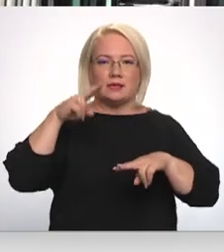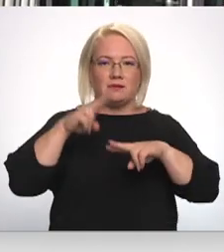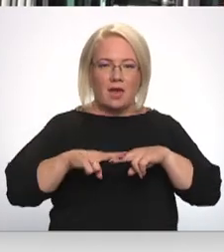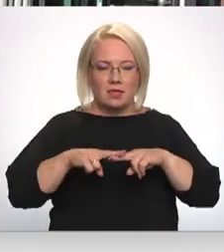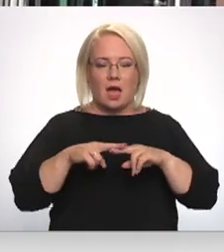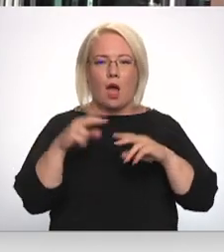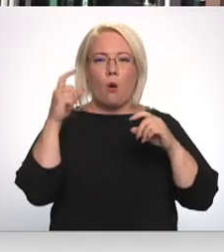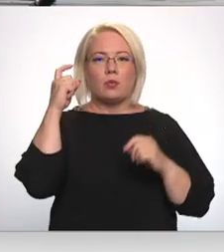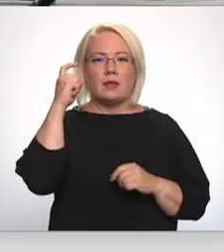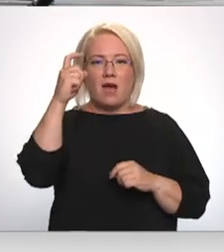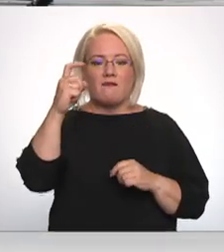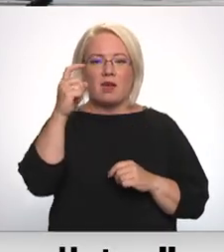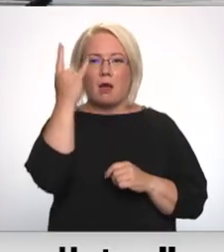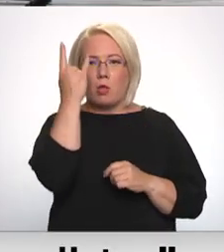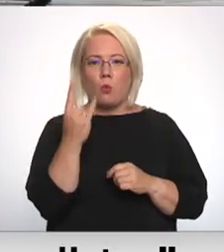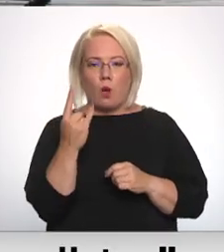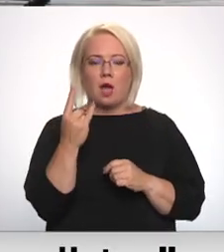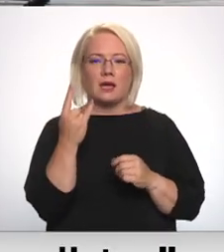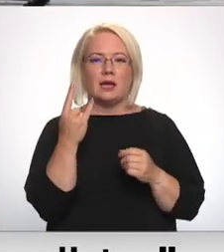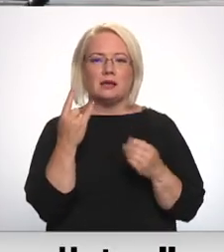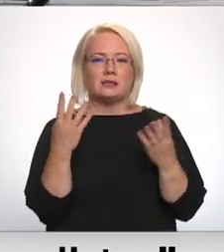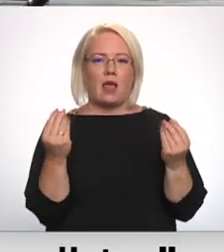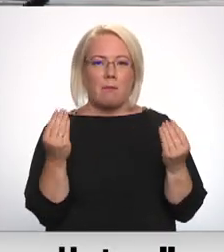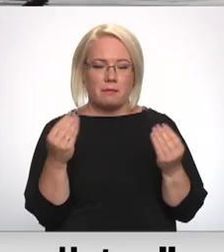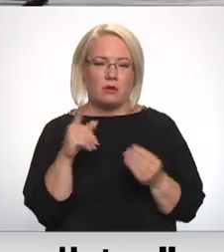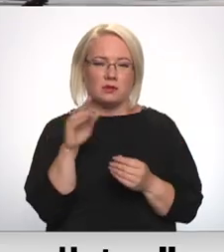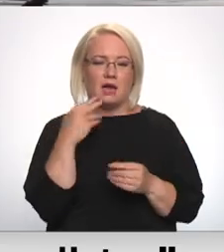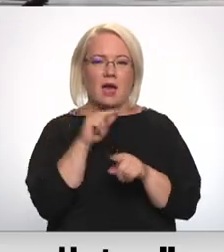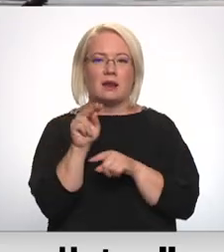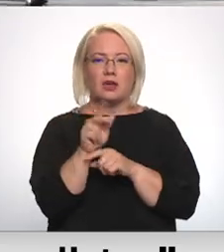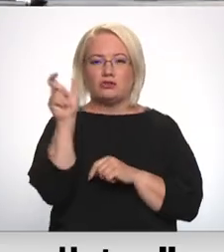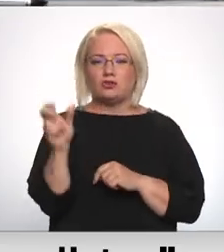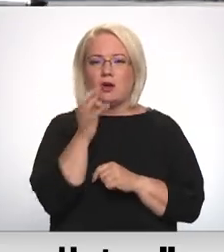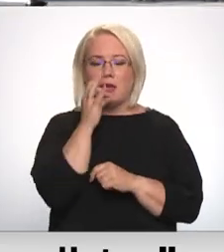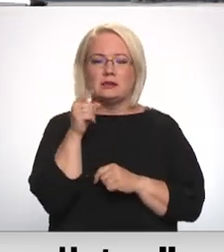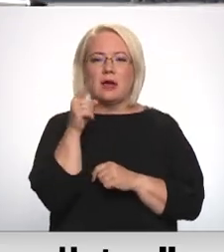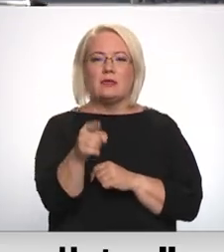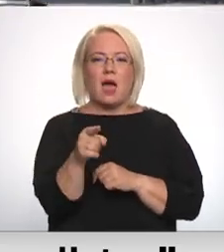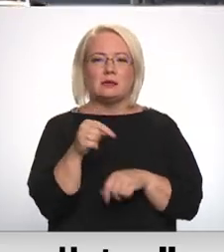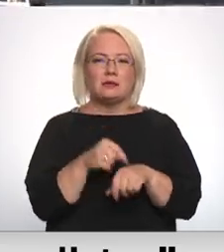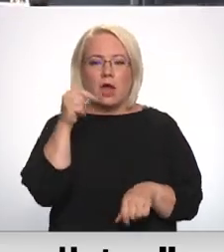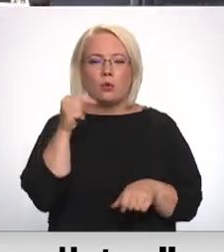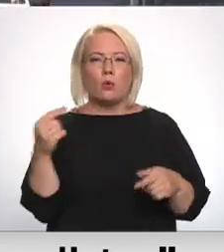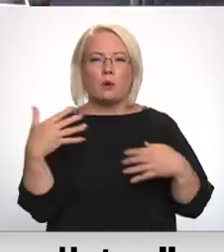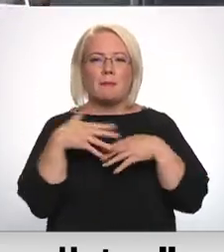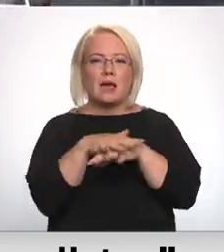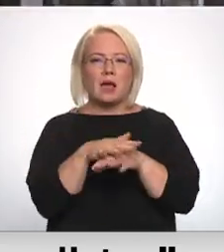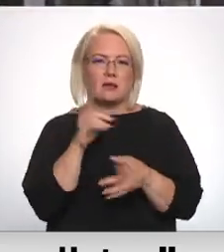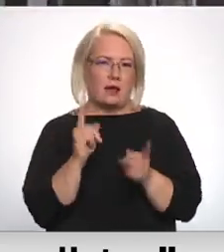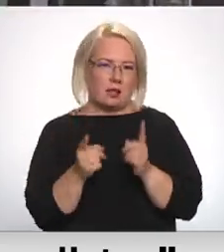slapji, un tās jau ir. Tā kā jau režisori droši vien teica, tās ir viņas sajūtas, kuras mījās ar to realitāti. Es filmēju